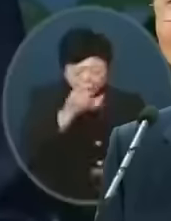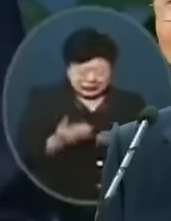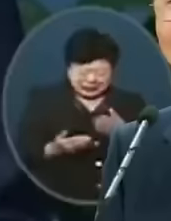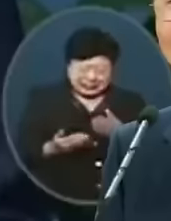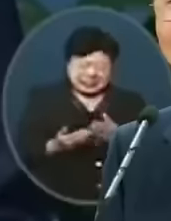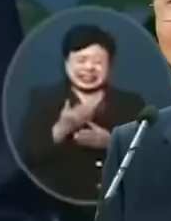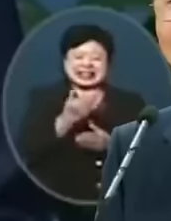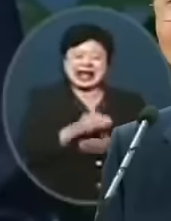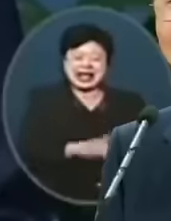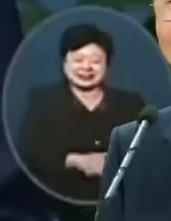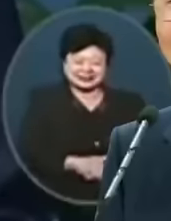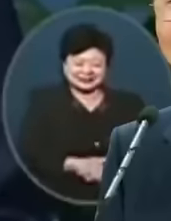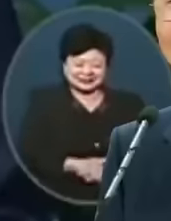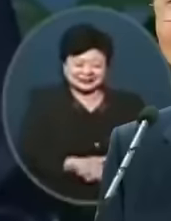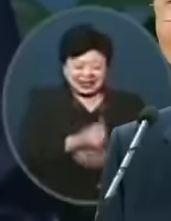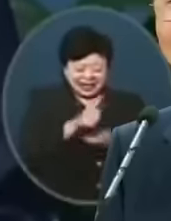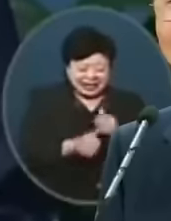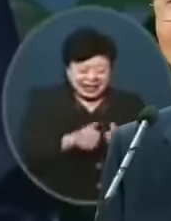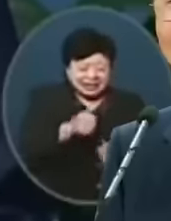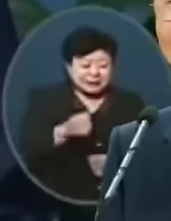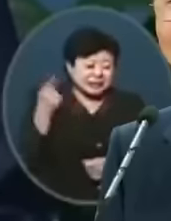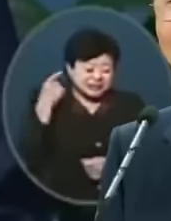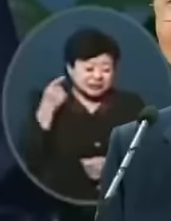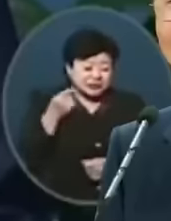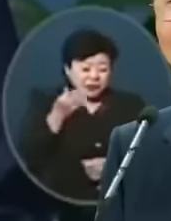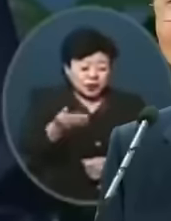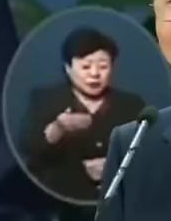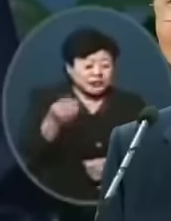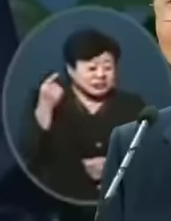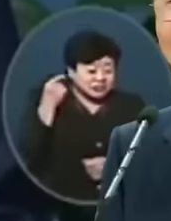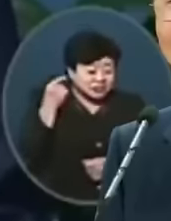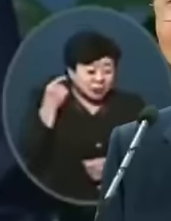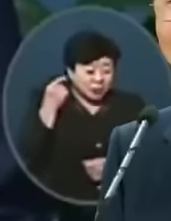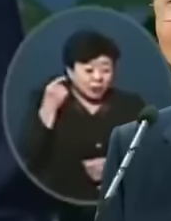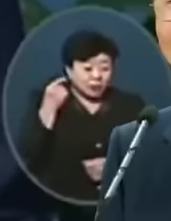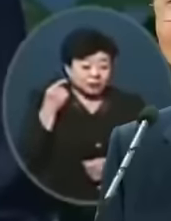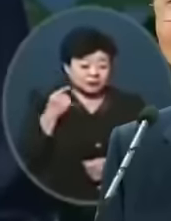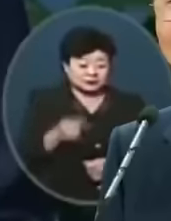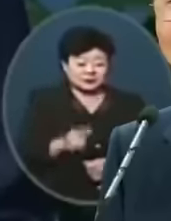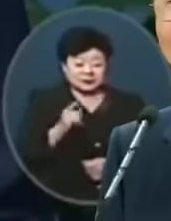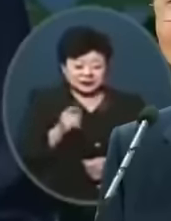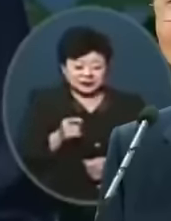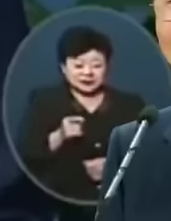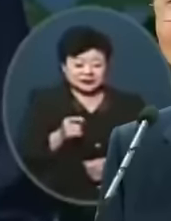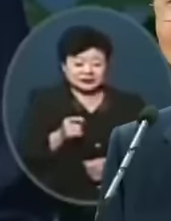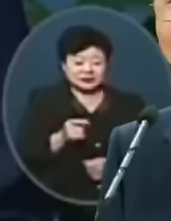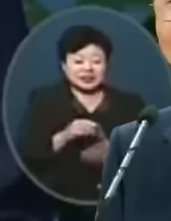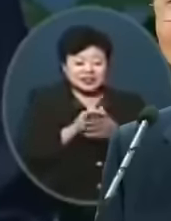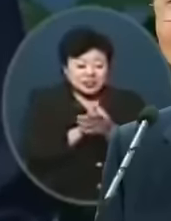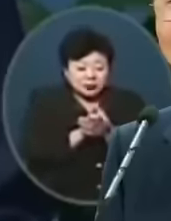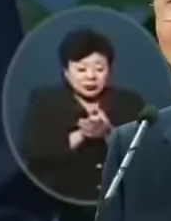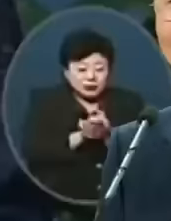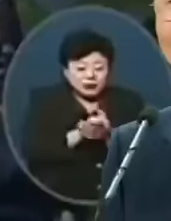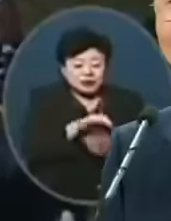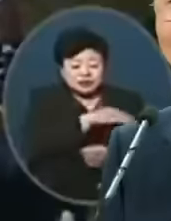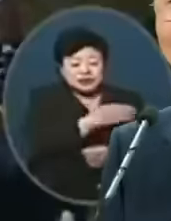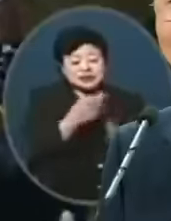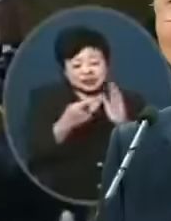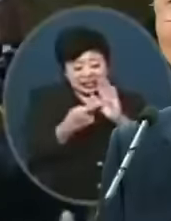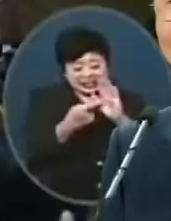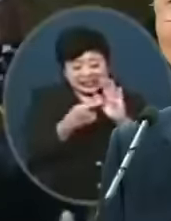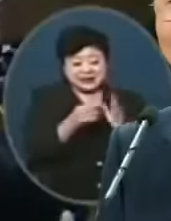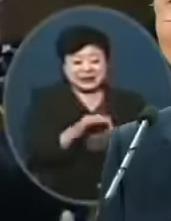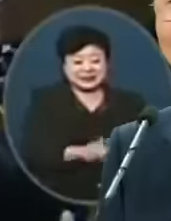일어난다. 하나님이 들으시고 여러분이 들으시고 그 기도는 능력을 나타내는